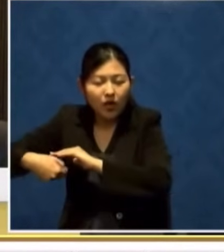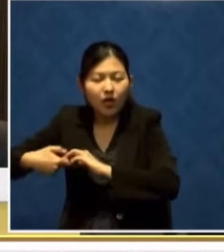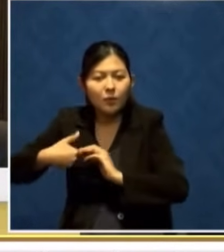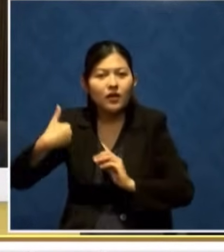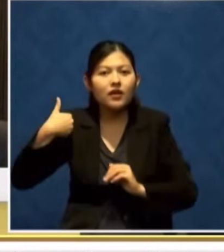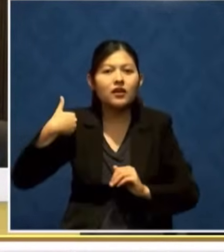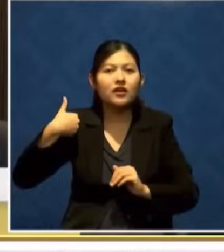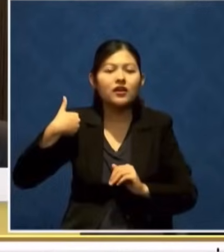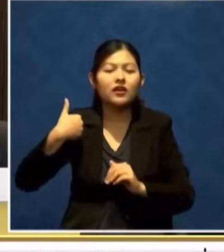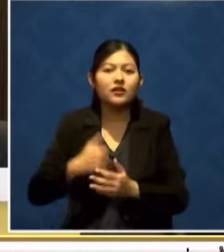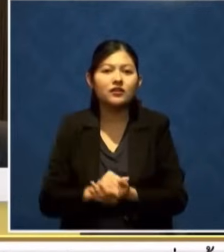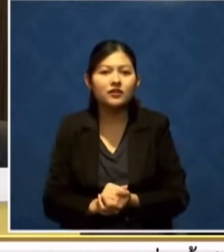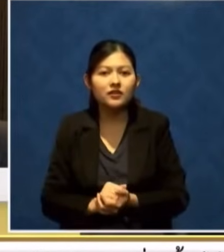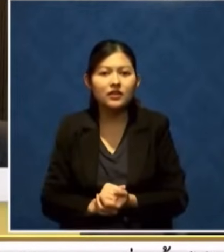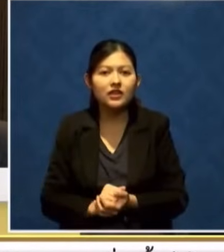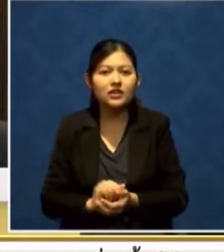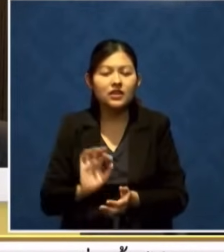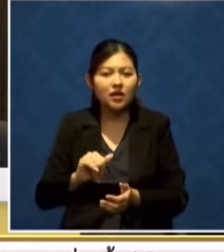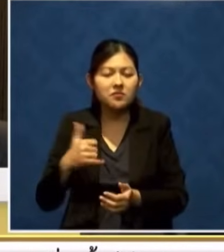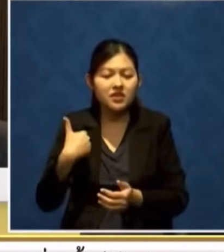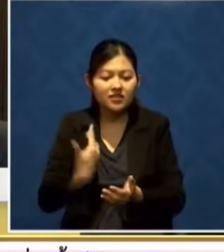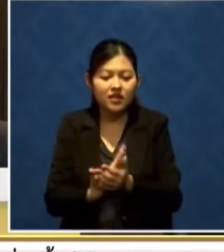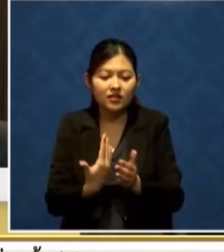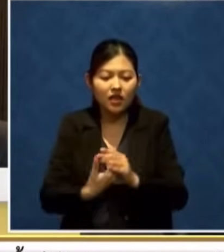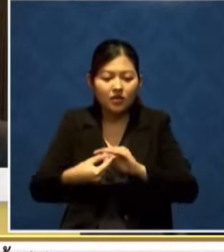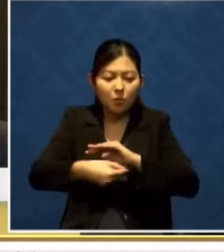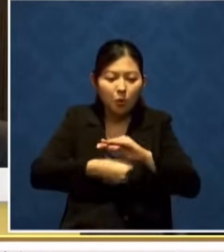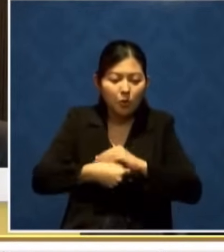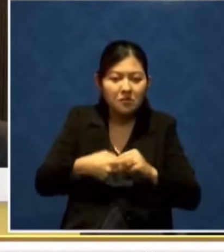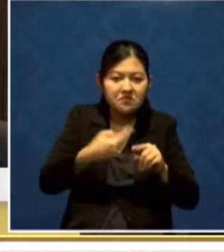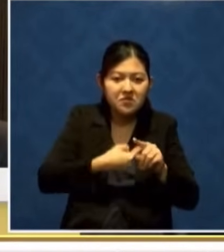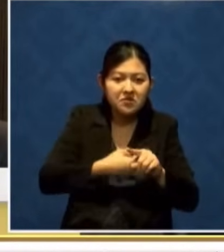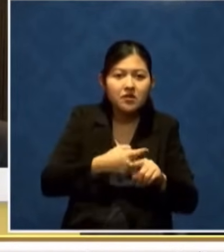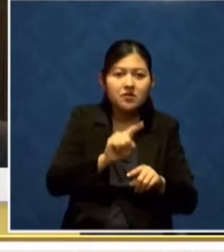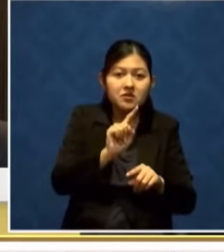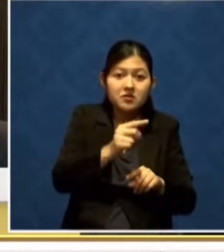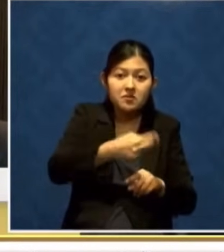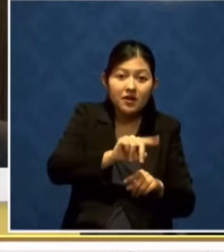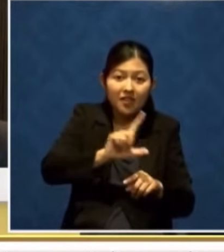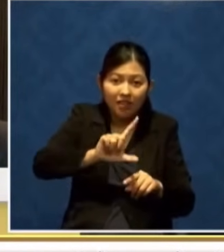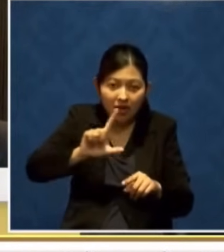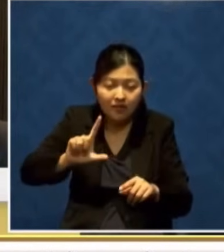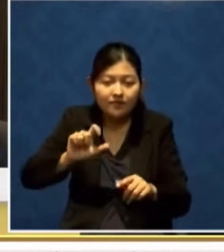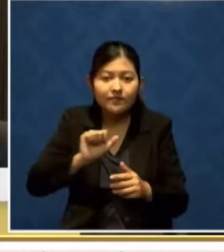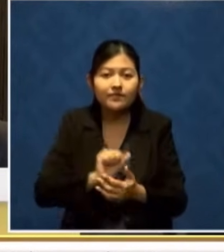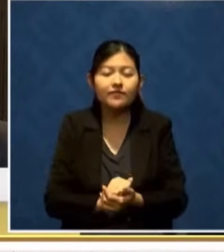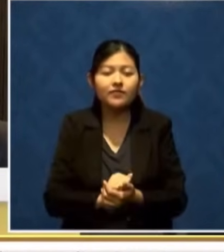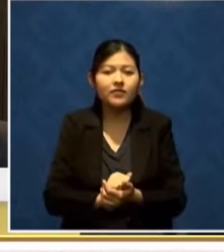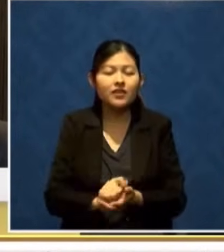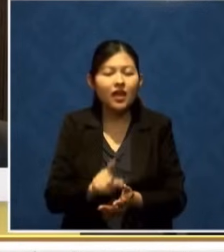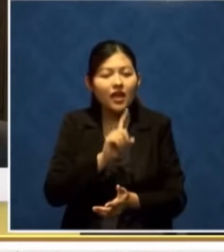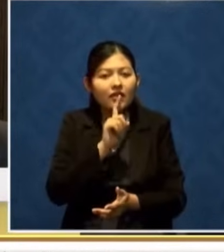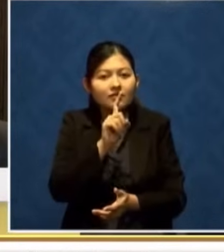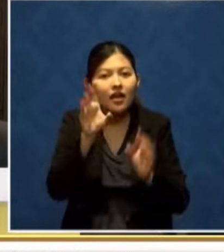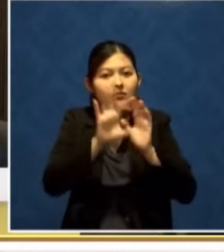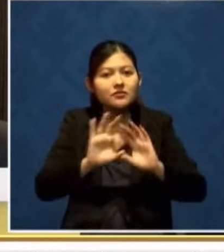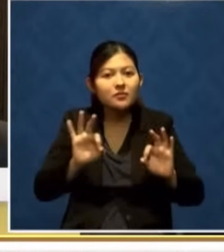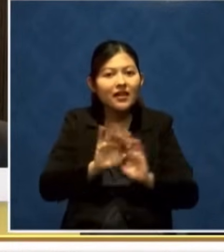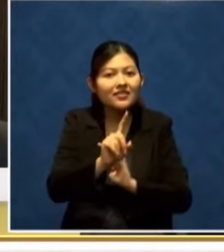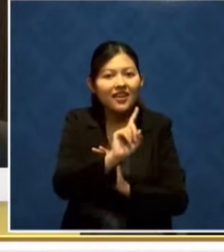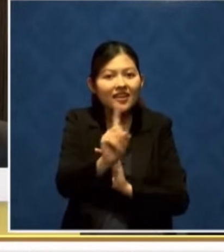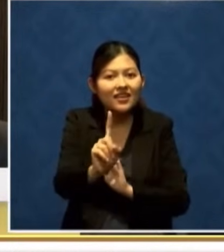มาว่ามีการจ่ายส่วยแต่ละเดือนเป็นหมื่นล้านคำถามสำคัญก็คือ